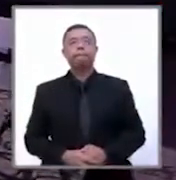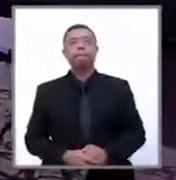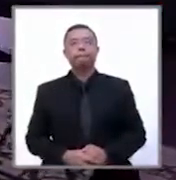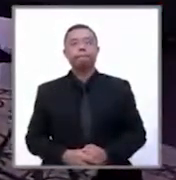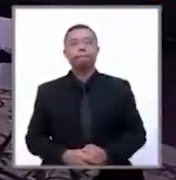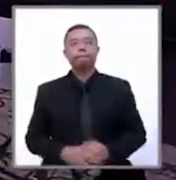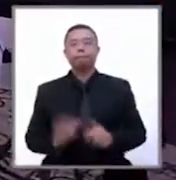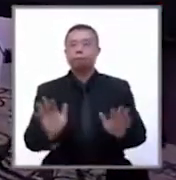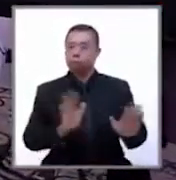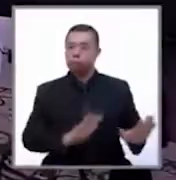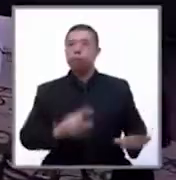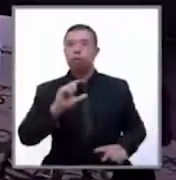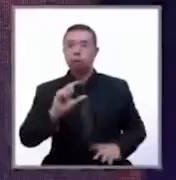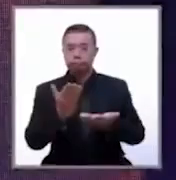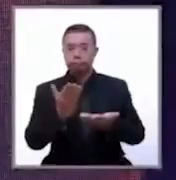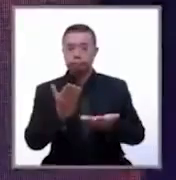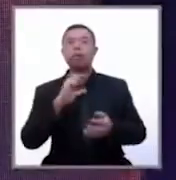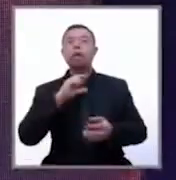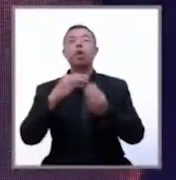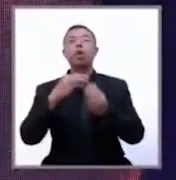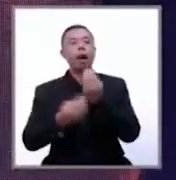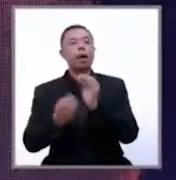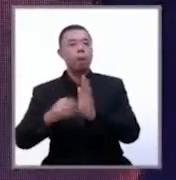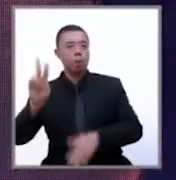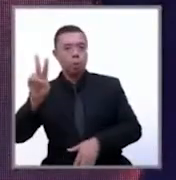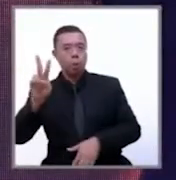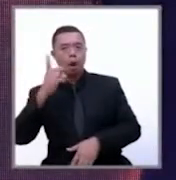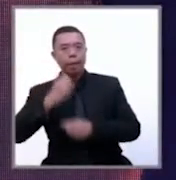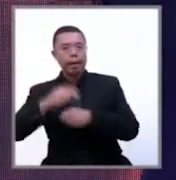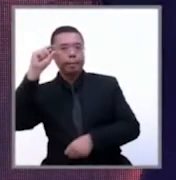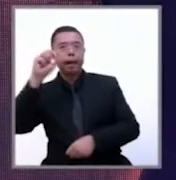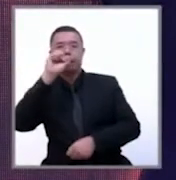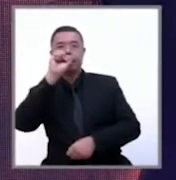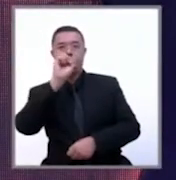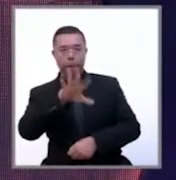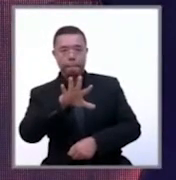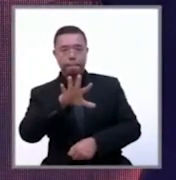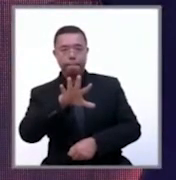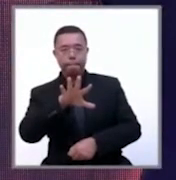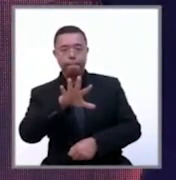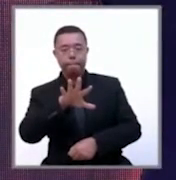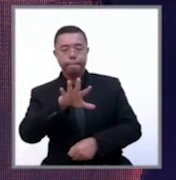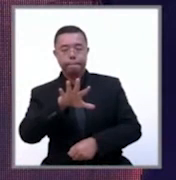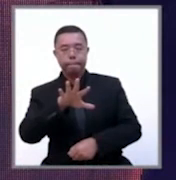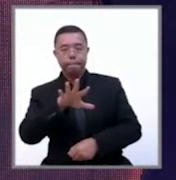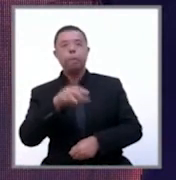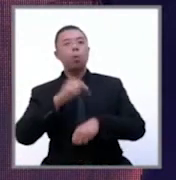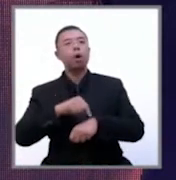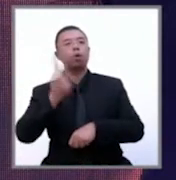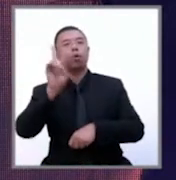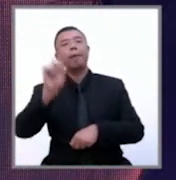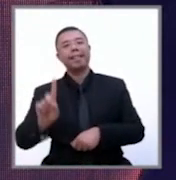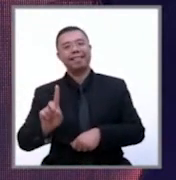baikup ini kami persilakan cewpres nomor urut 2 Bapak Gibran rakabming Raka untuk menjawab waktunya 2